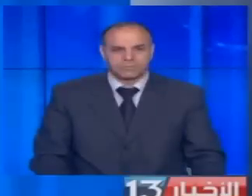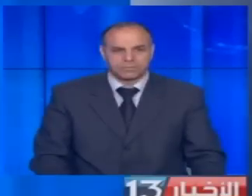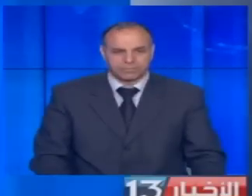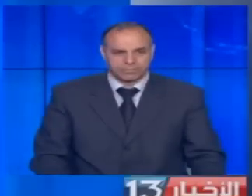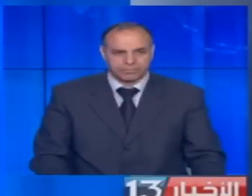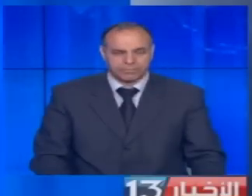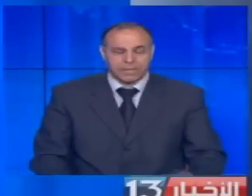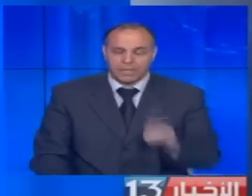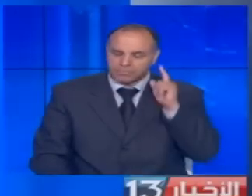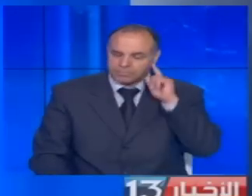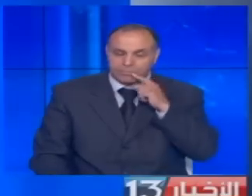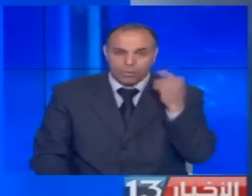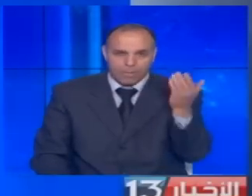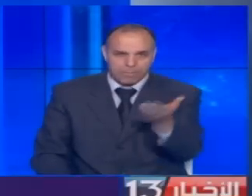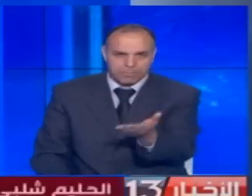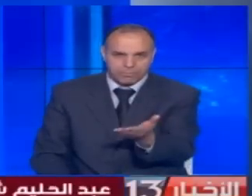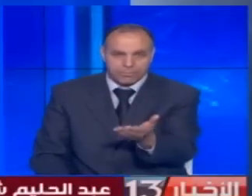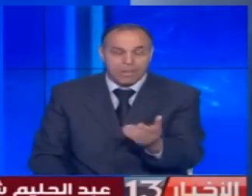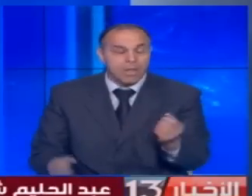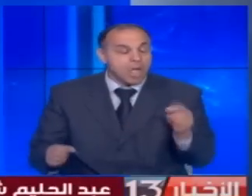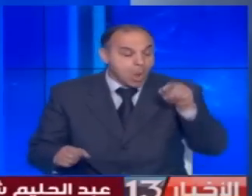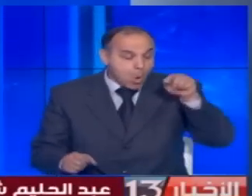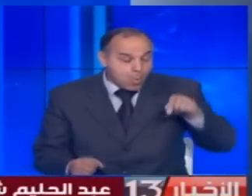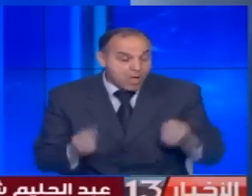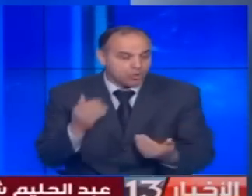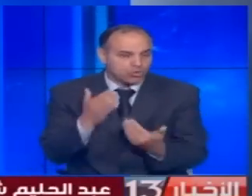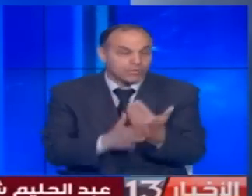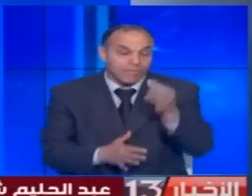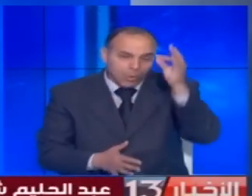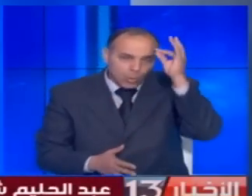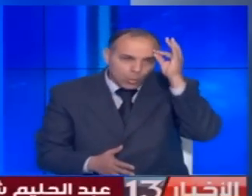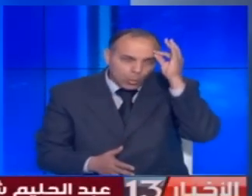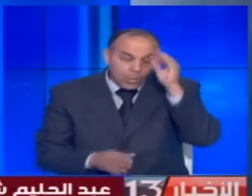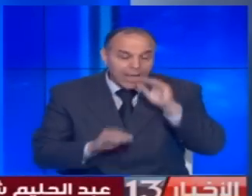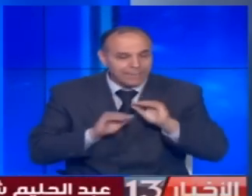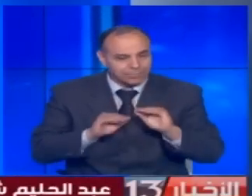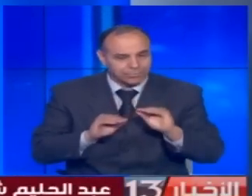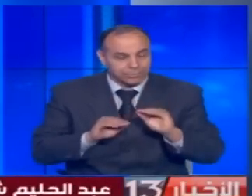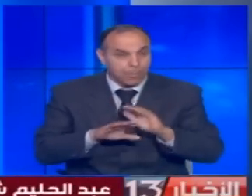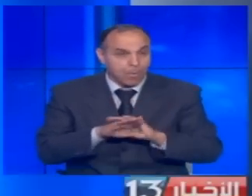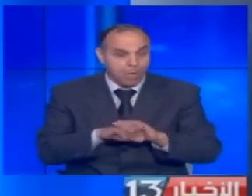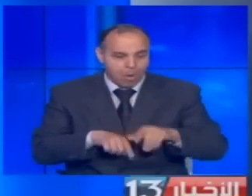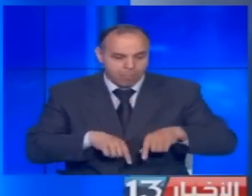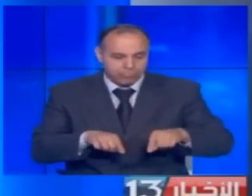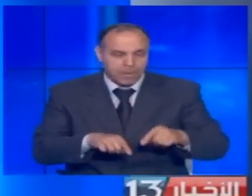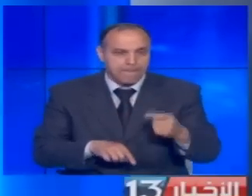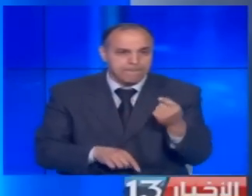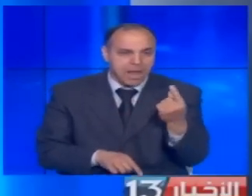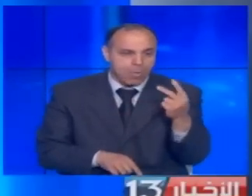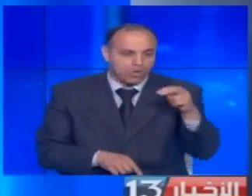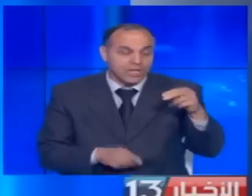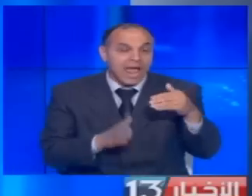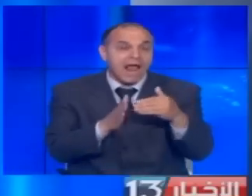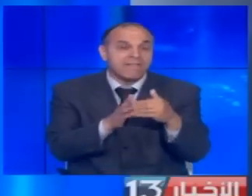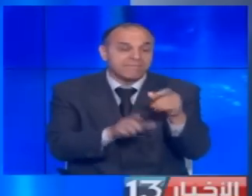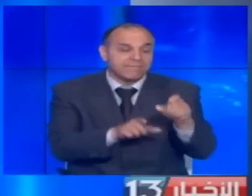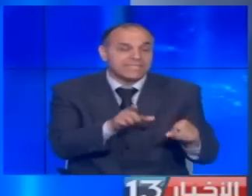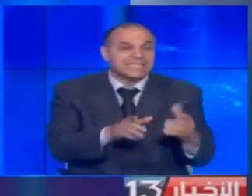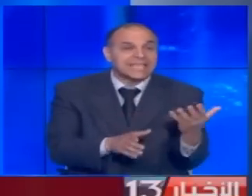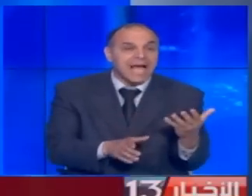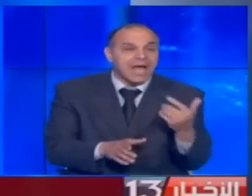اهلا بكم الحدث اليوم في تونس التربوي حيث يشرع نحو مائه وعشرين الف تلميذ